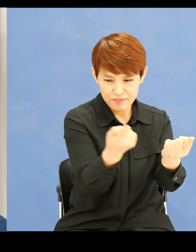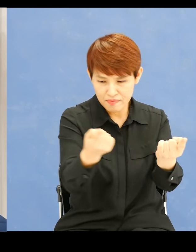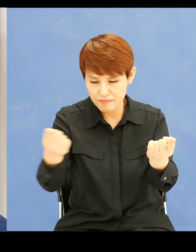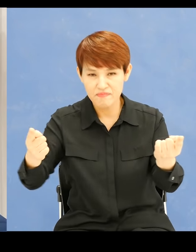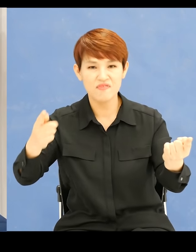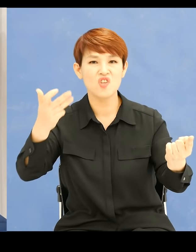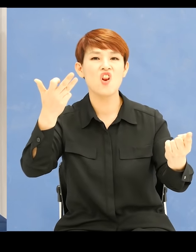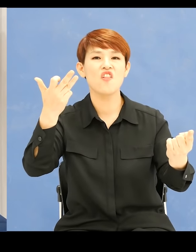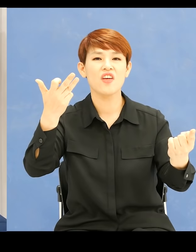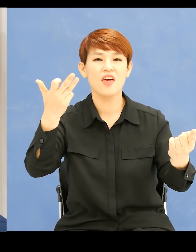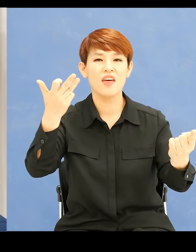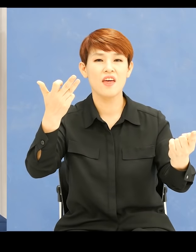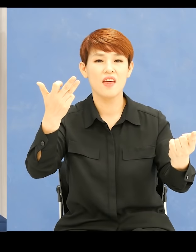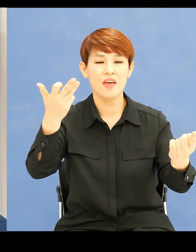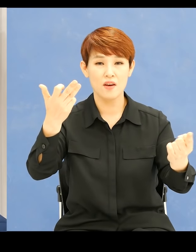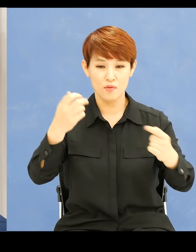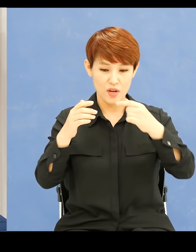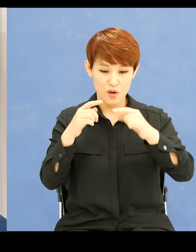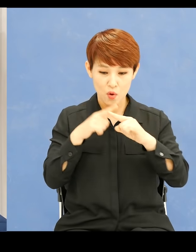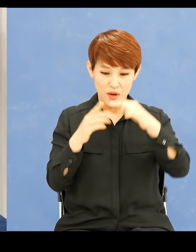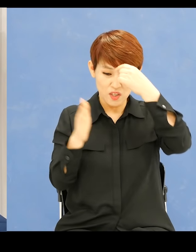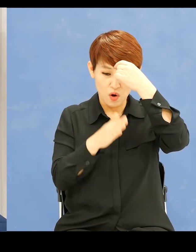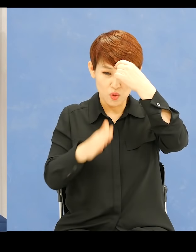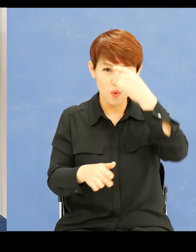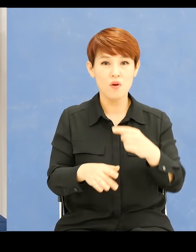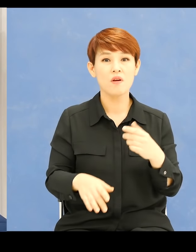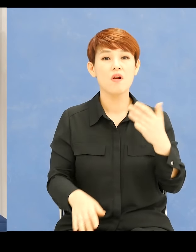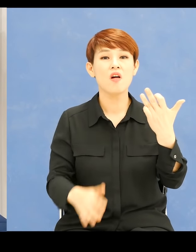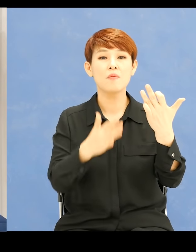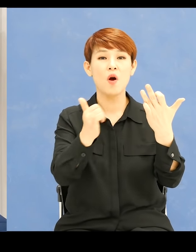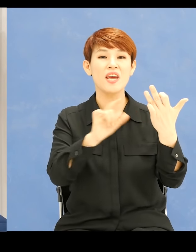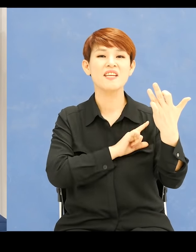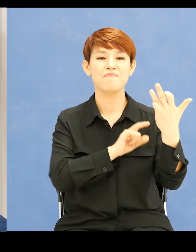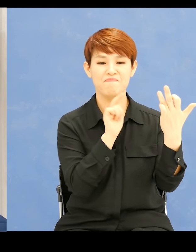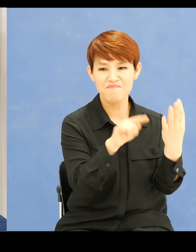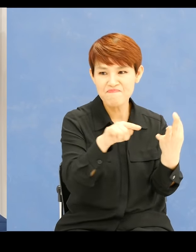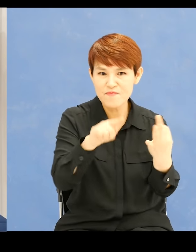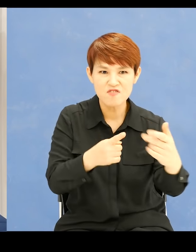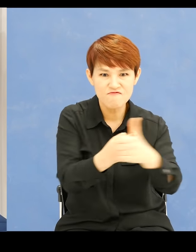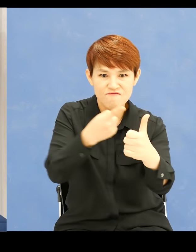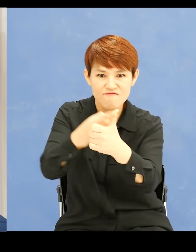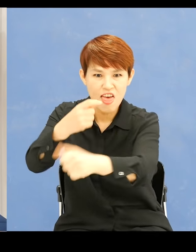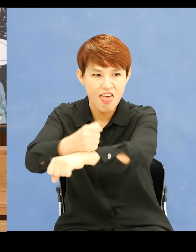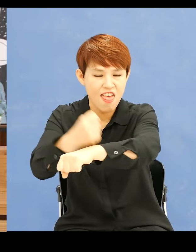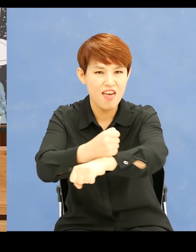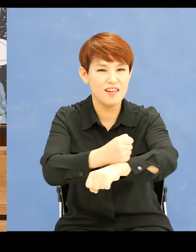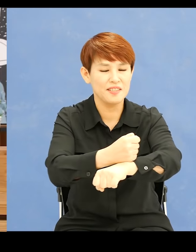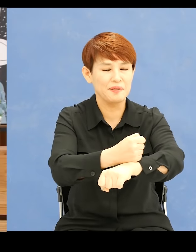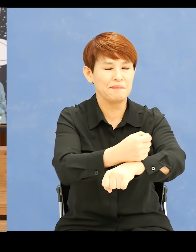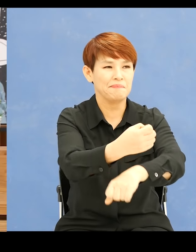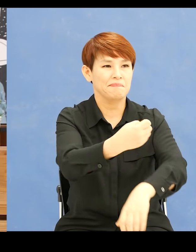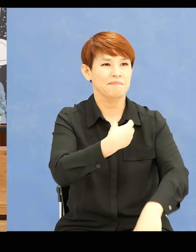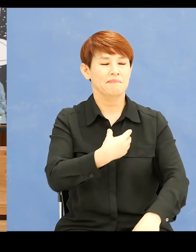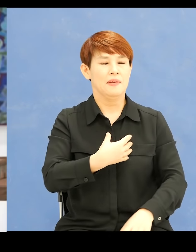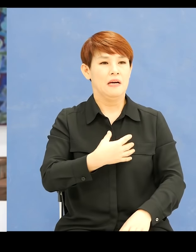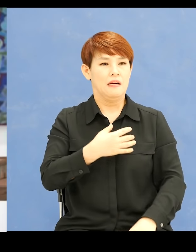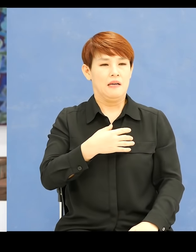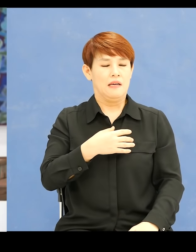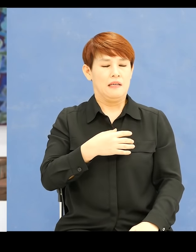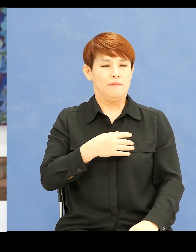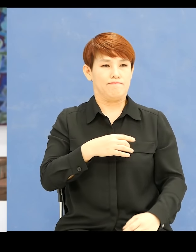나왔어요. 칼을 18개를. 그리고 우리 교회 성도 18명 이름 대면서 이거 다 찔러 죽일 거라고 제 앞에서 칼을